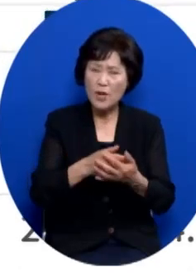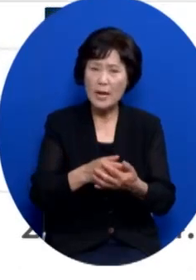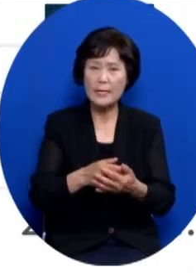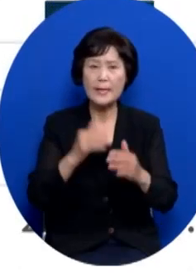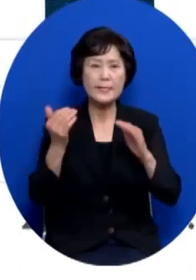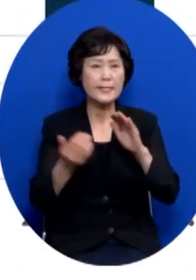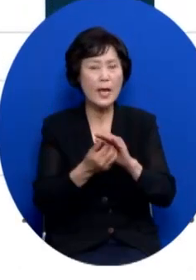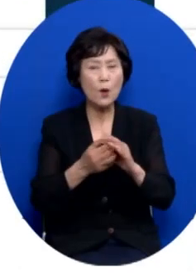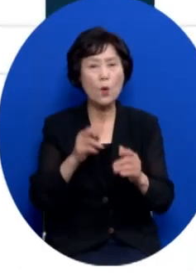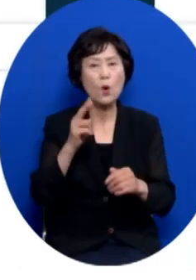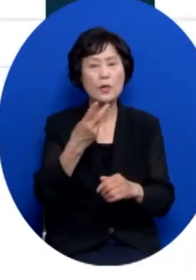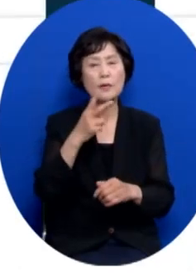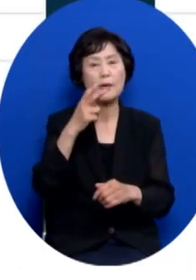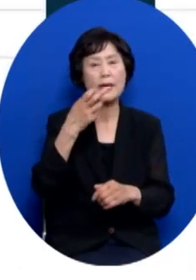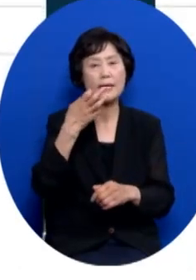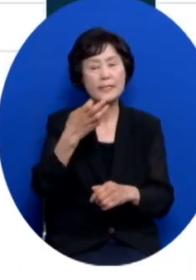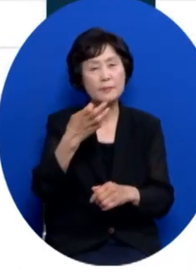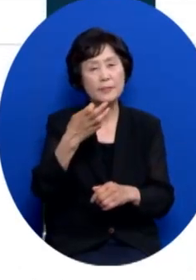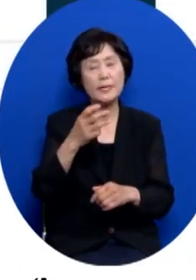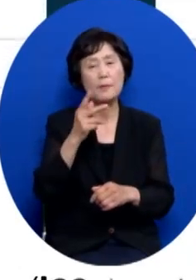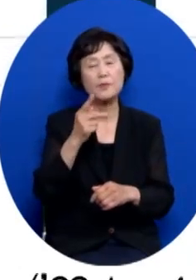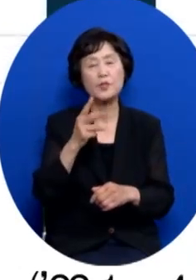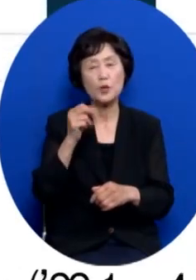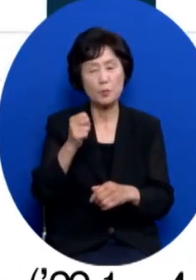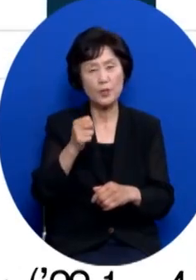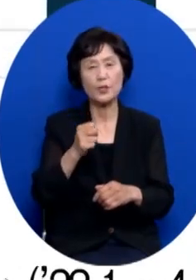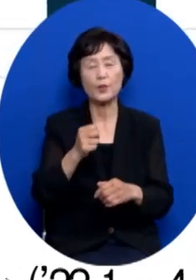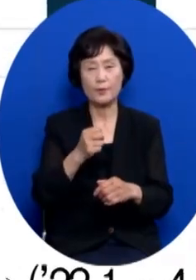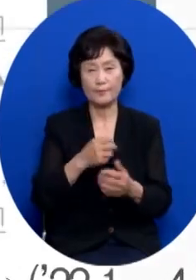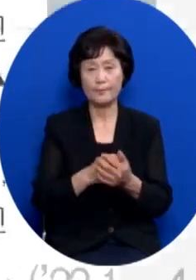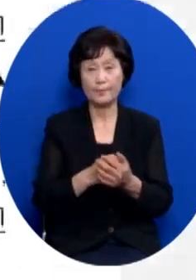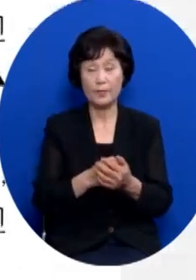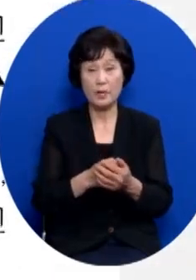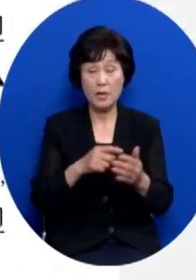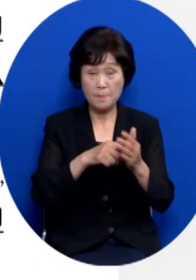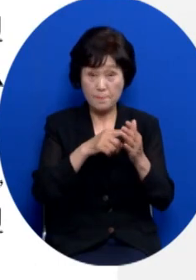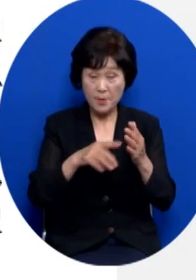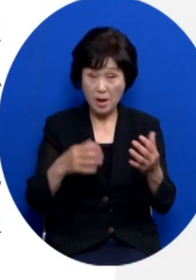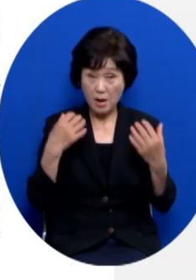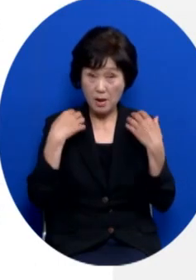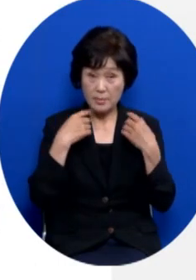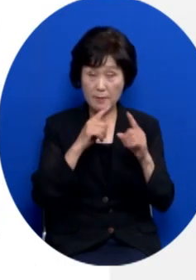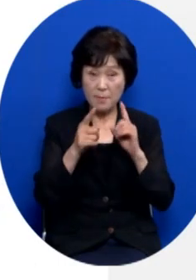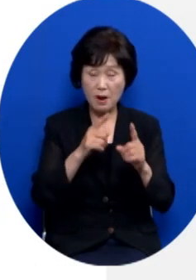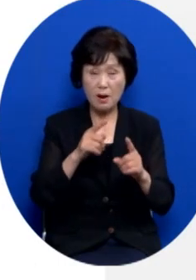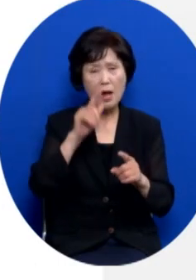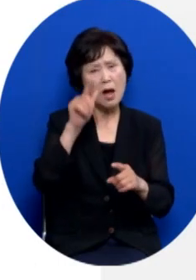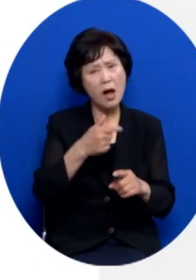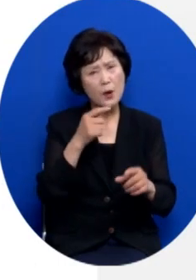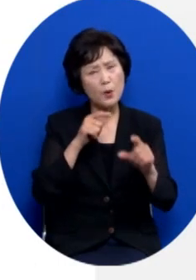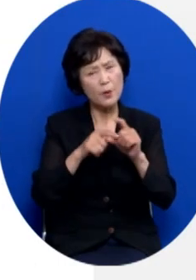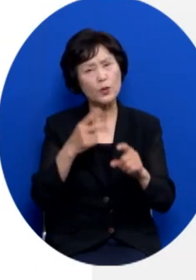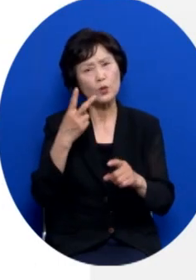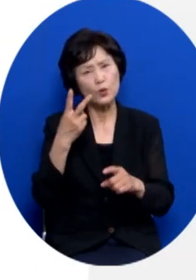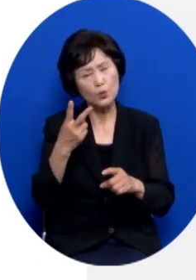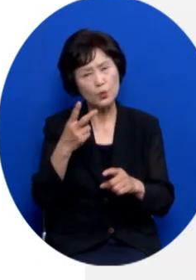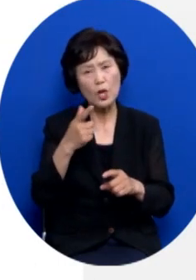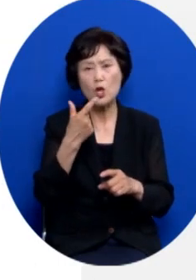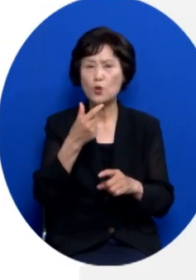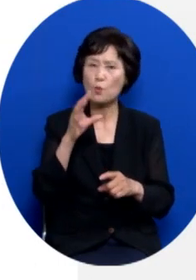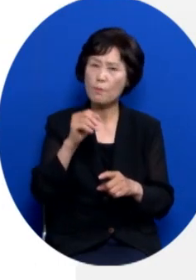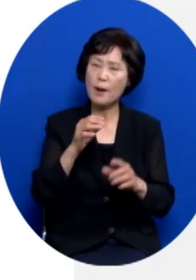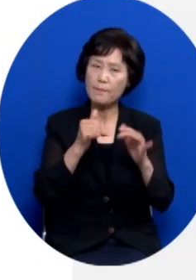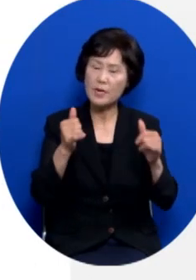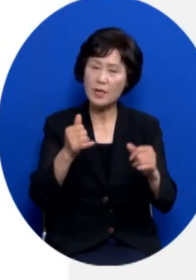최대치인 213kg으로 집계됐습니다. 관세청은 최근 하루 평균 2건, 약 6만 명이